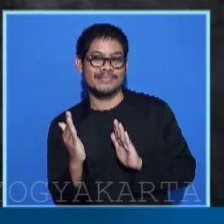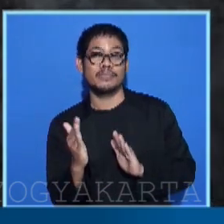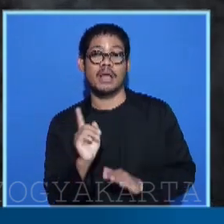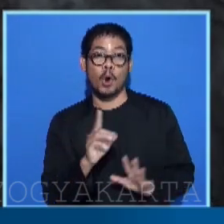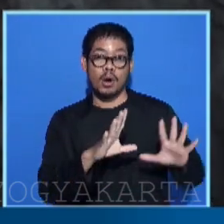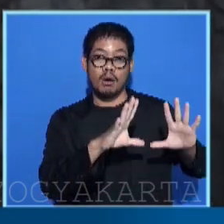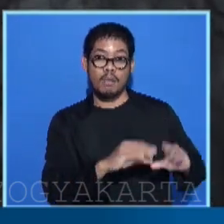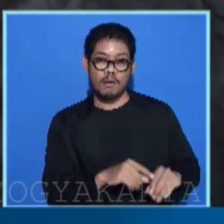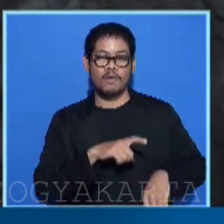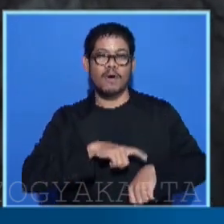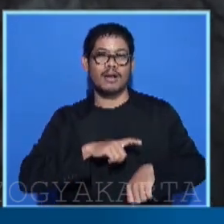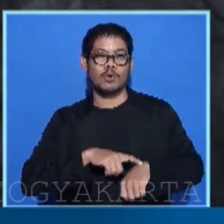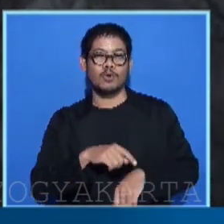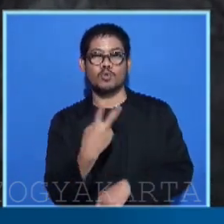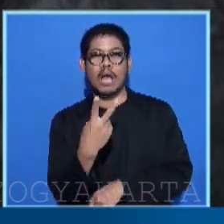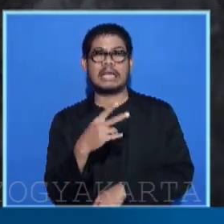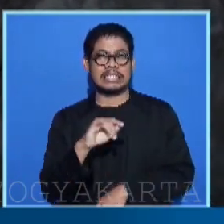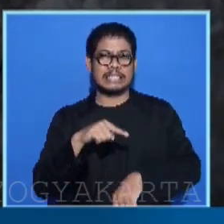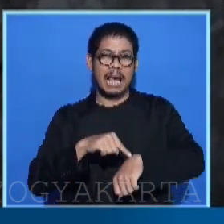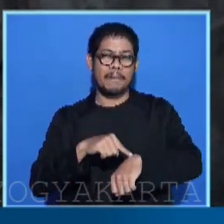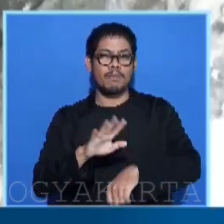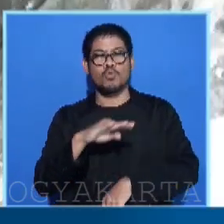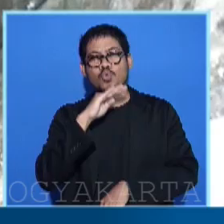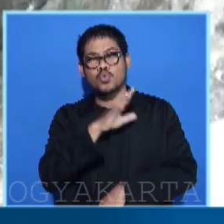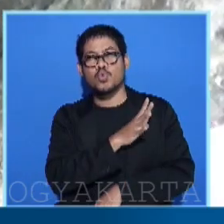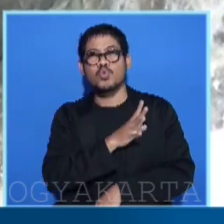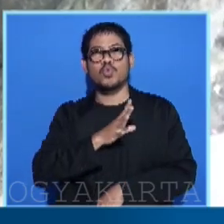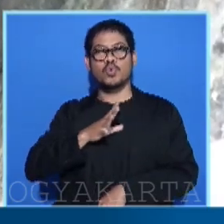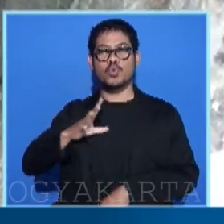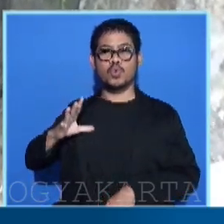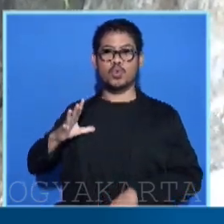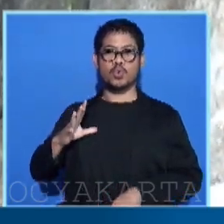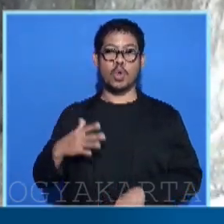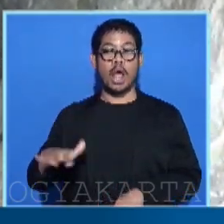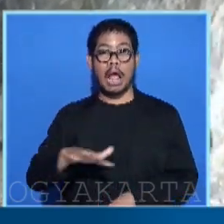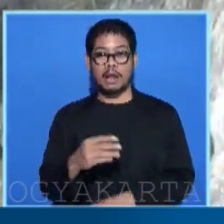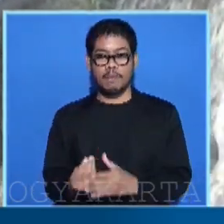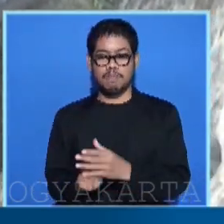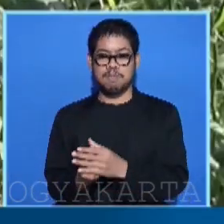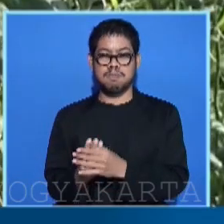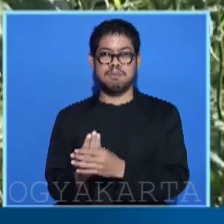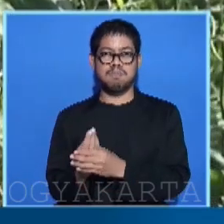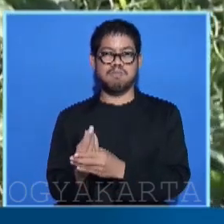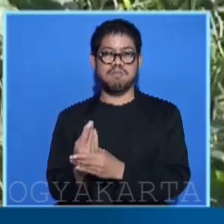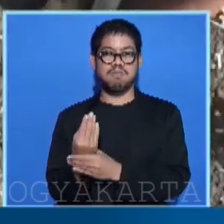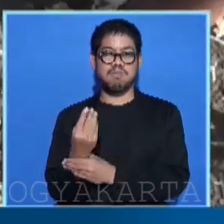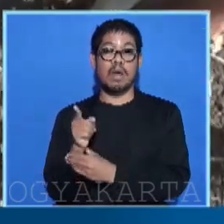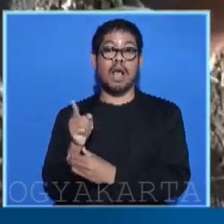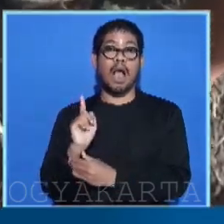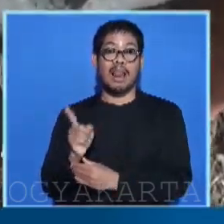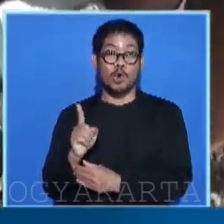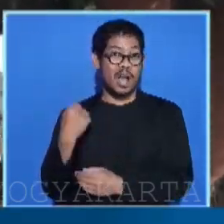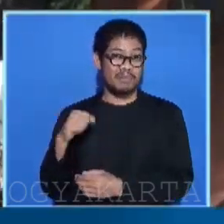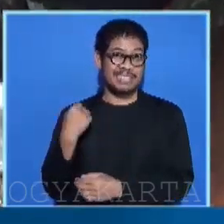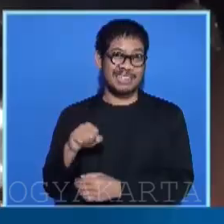waktu hingga sekitar 2 jam menunggu debit air kembali naik Adi menambahkan saat air sumur tidak memungkinkan